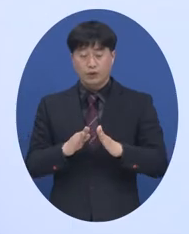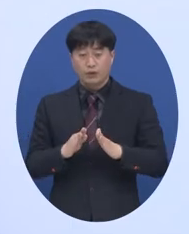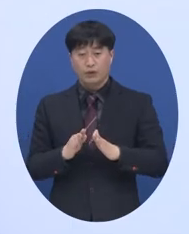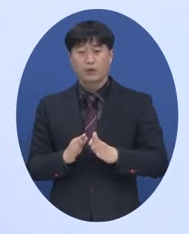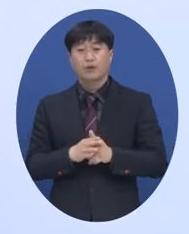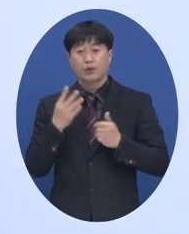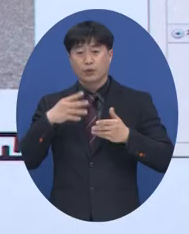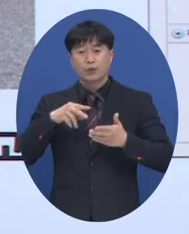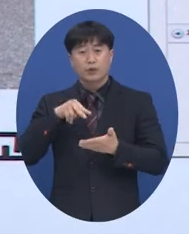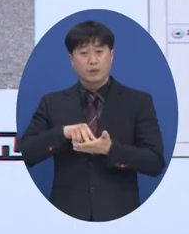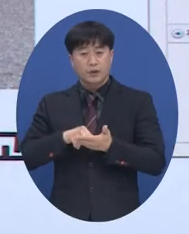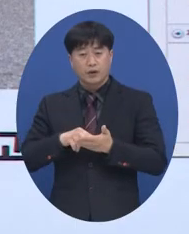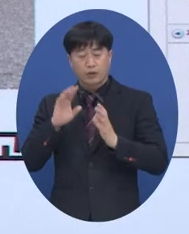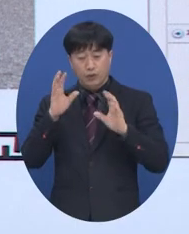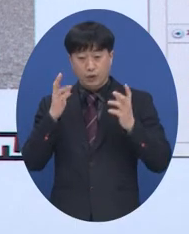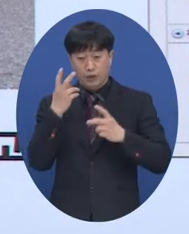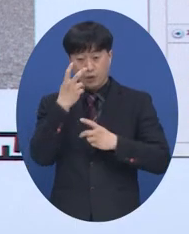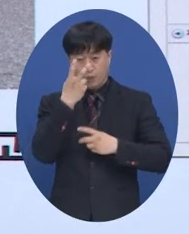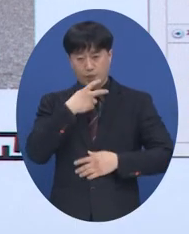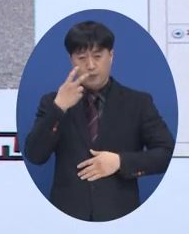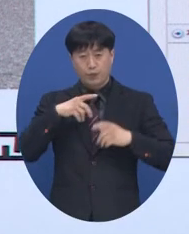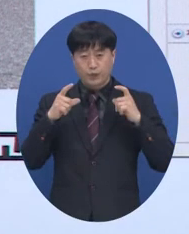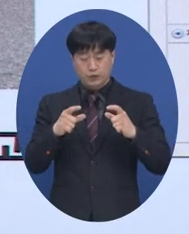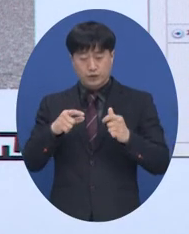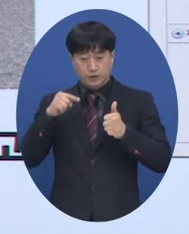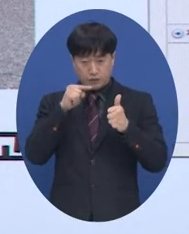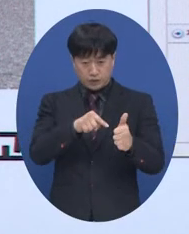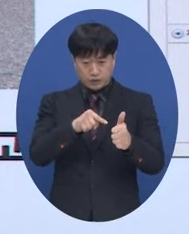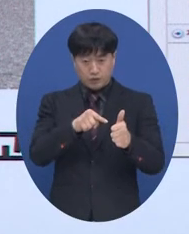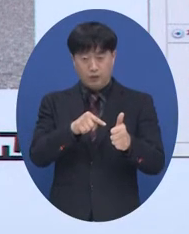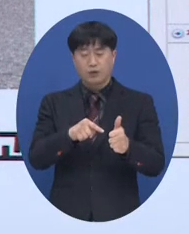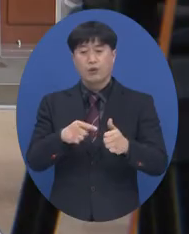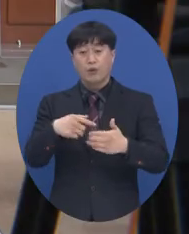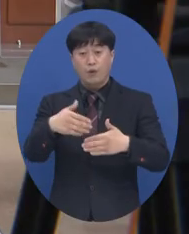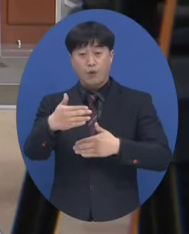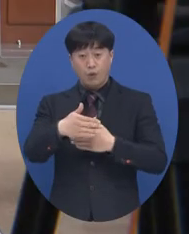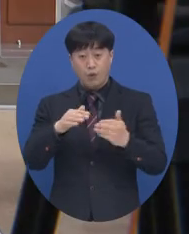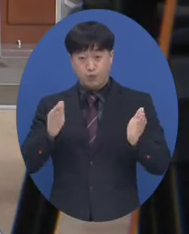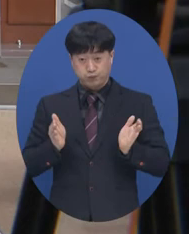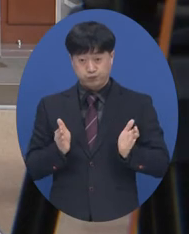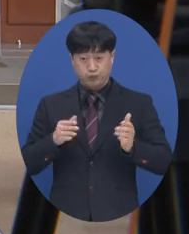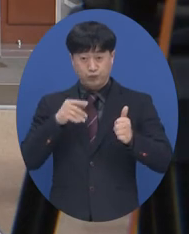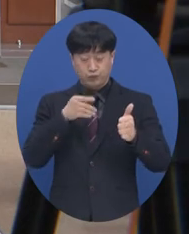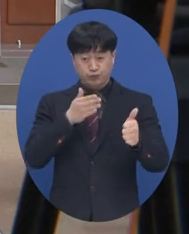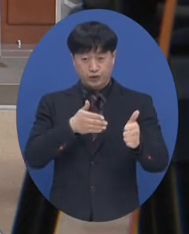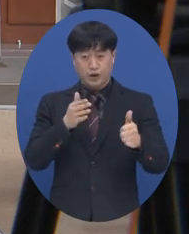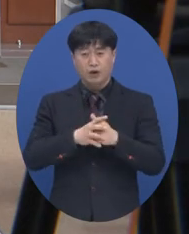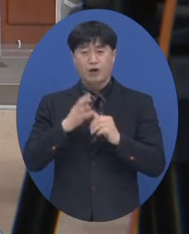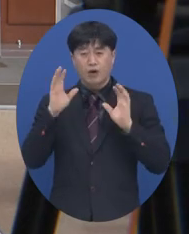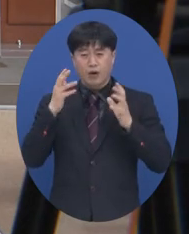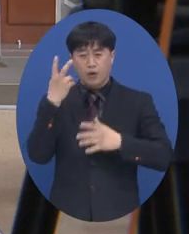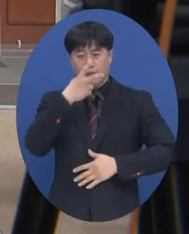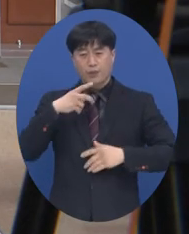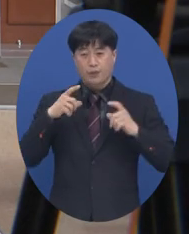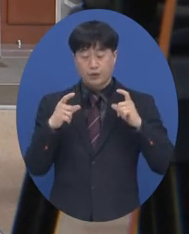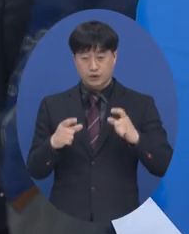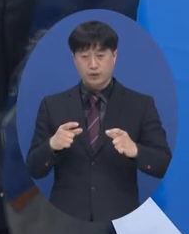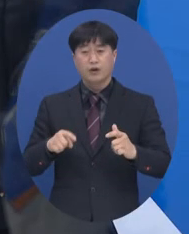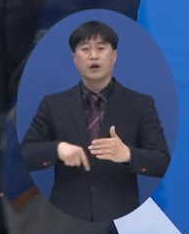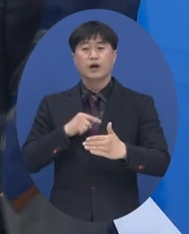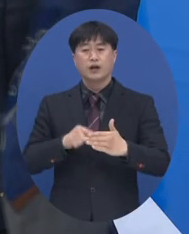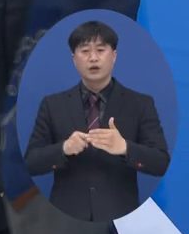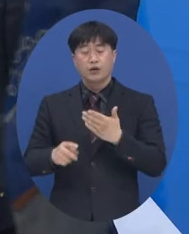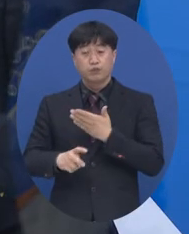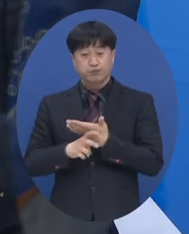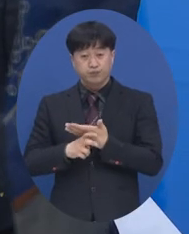차원의 어린이 보호구역 사업을 총괄하는 부서를 지정할 수 있도록 관련 부서에 요청하고 어린이 보호구역 내 불법 주정차 단속 기준을 마련해